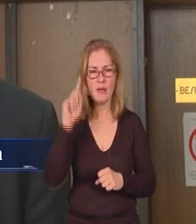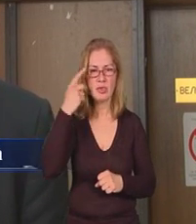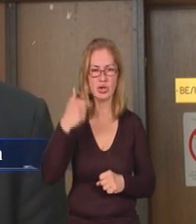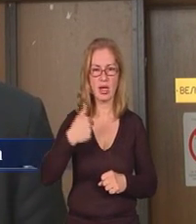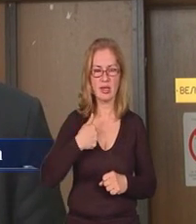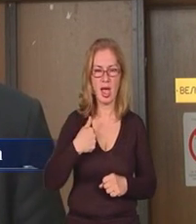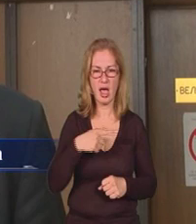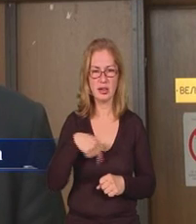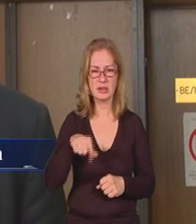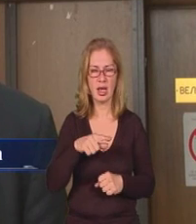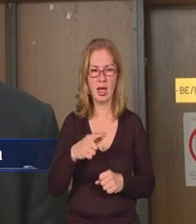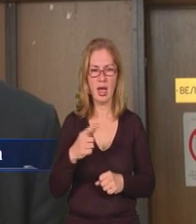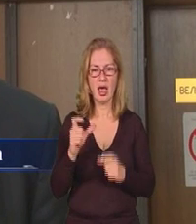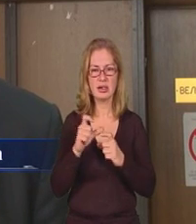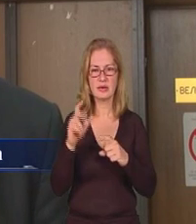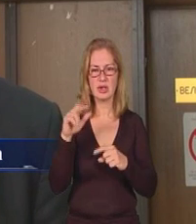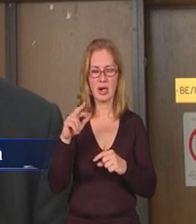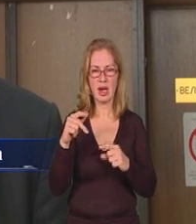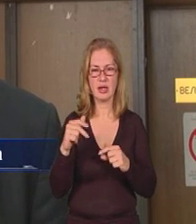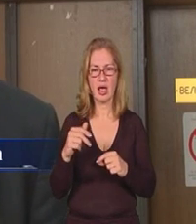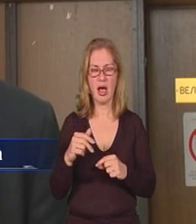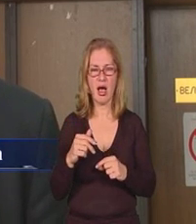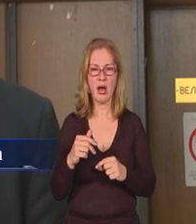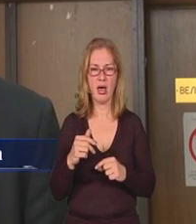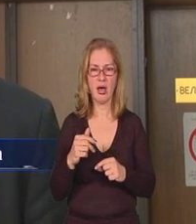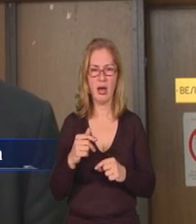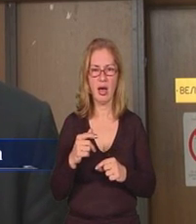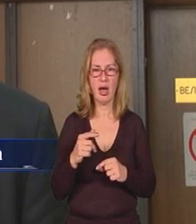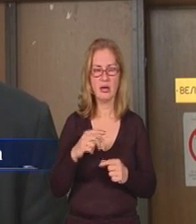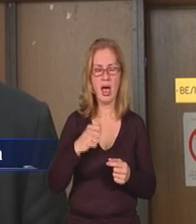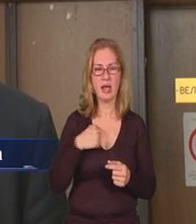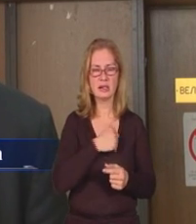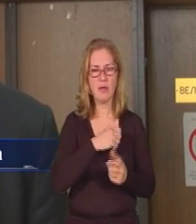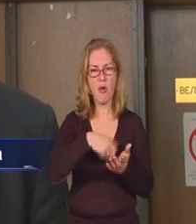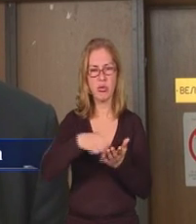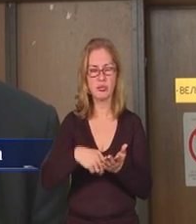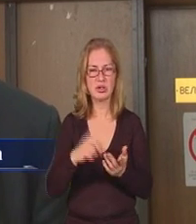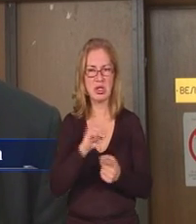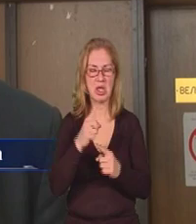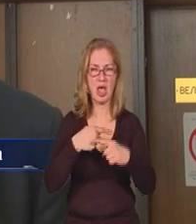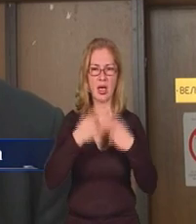Mišljenje nas srpskih radikala je da čak ni sam potpisnik odluke, predlagač, odnosno gradsko veće,